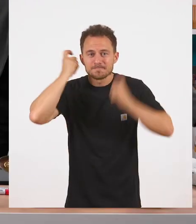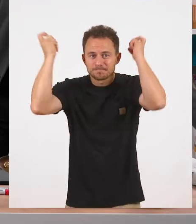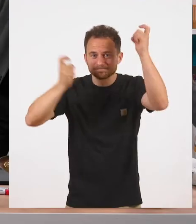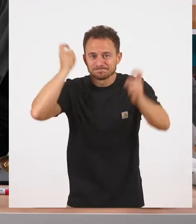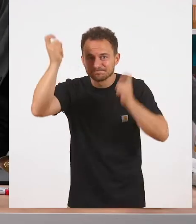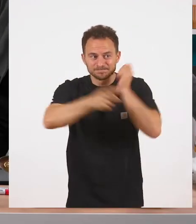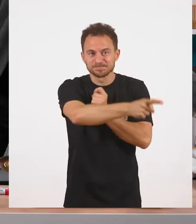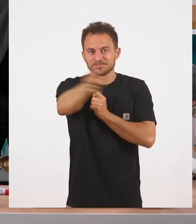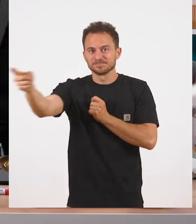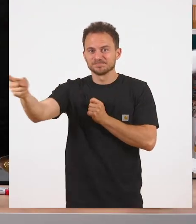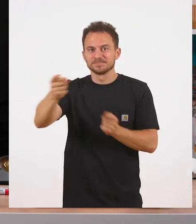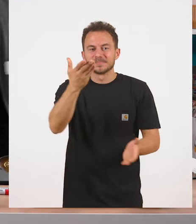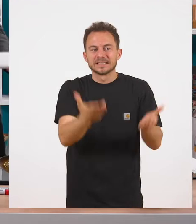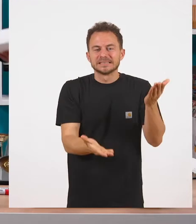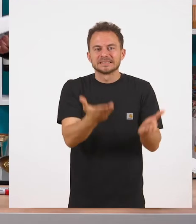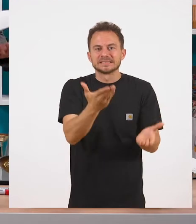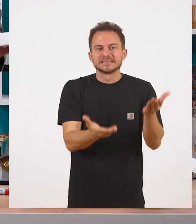πολύ?